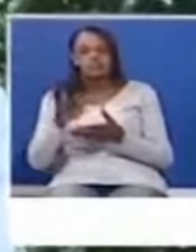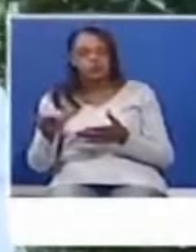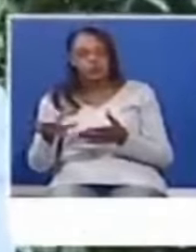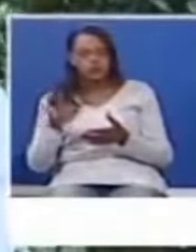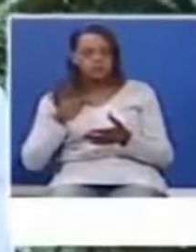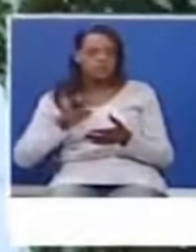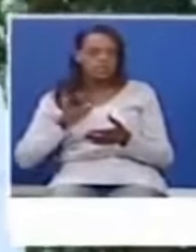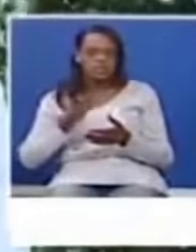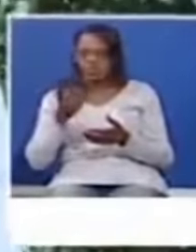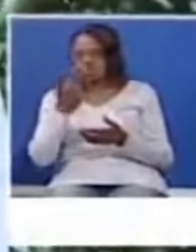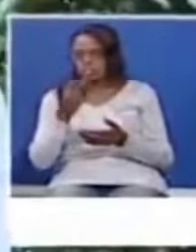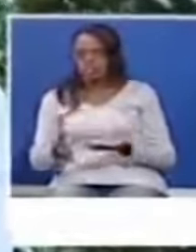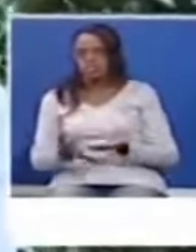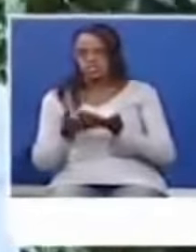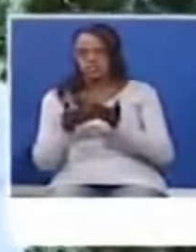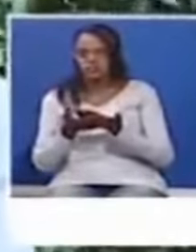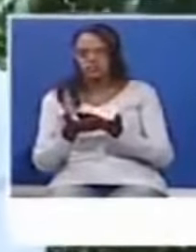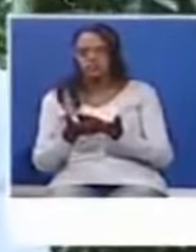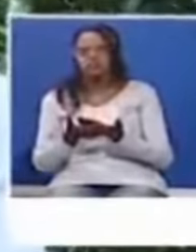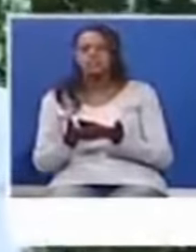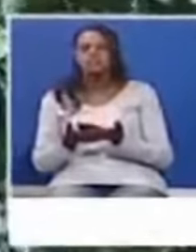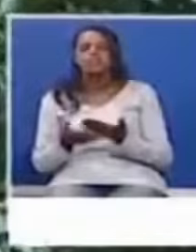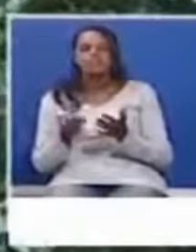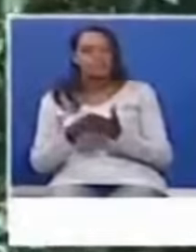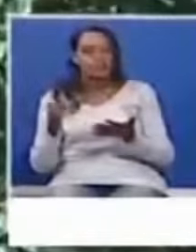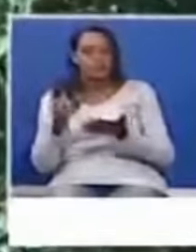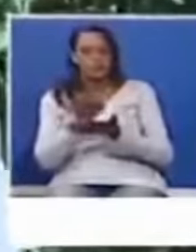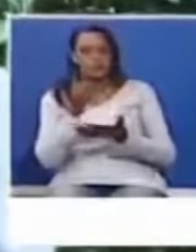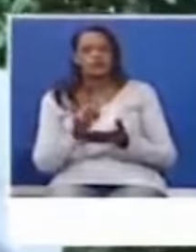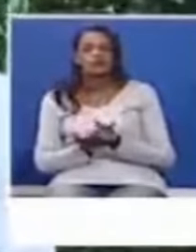ዝፀንሓ ልዑል ኣረኣያ ዝድግፍ ወይ ዘተባብዕ ኮይኑ ስለ ዝረኸበቶ